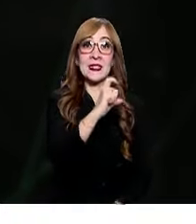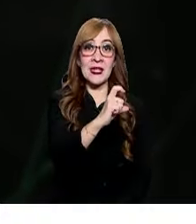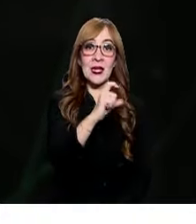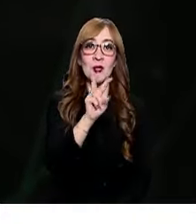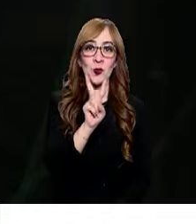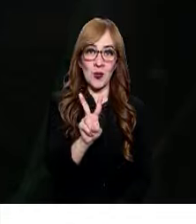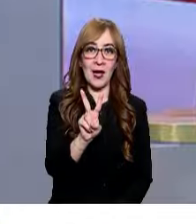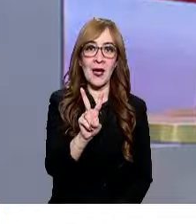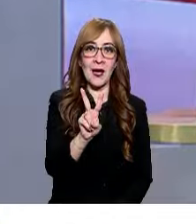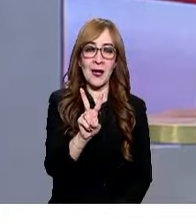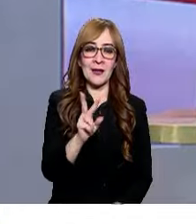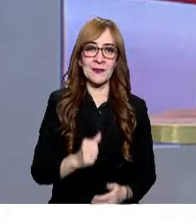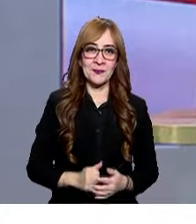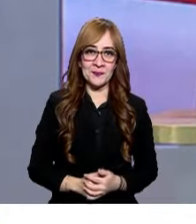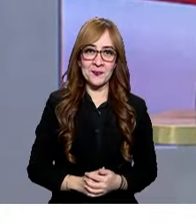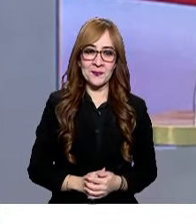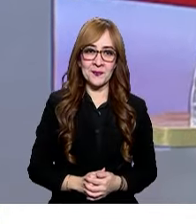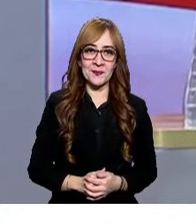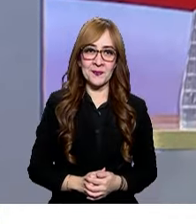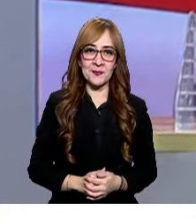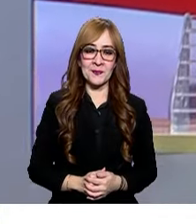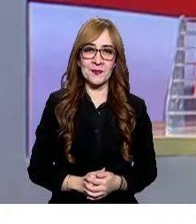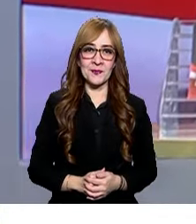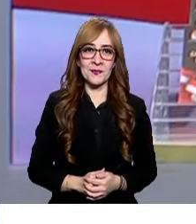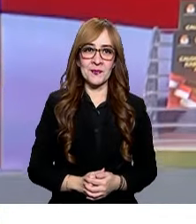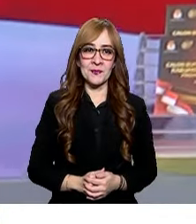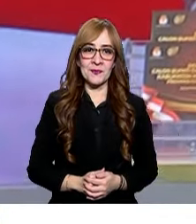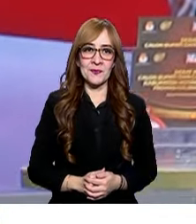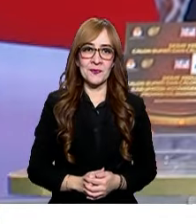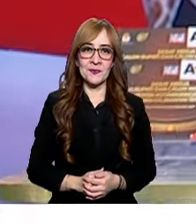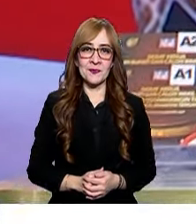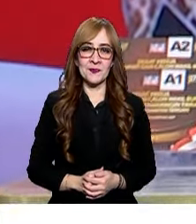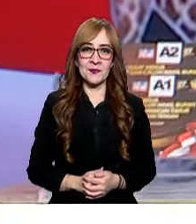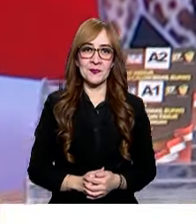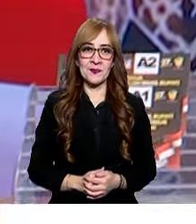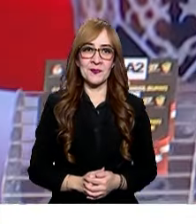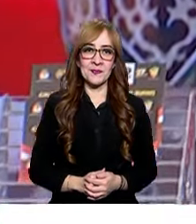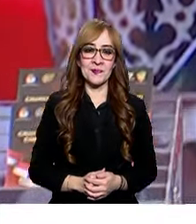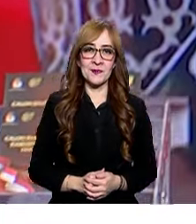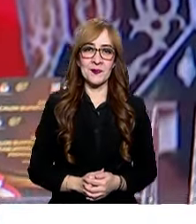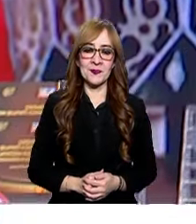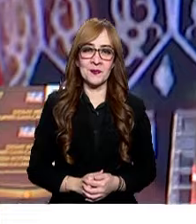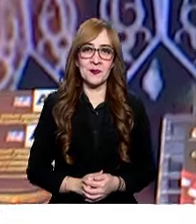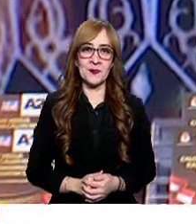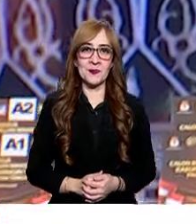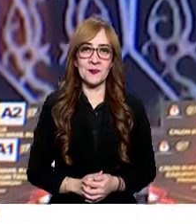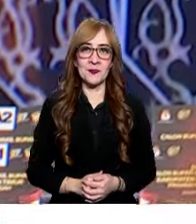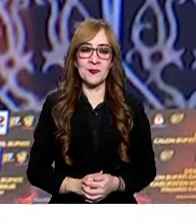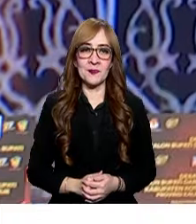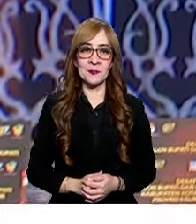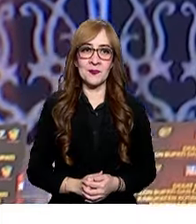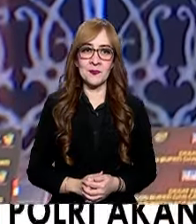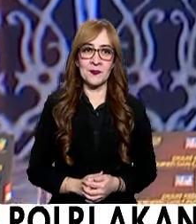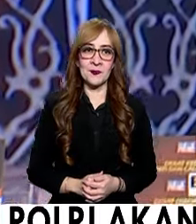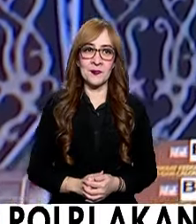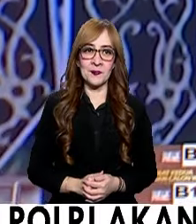C2 baik silakan diletakkan kembali dan kembali ke tempat untuk pelis kami